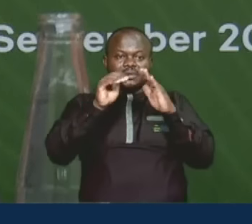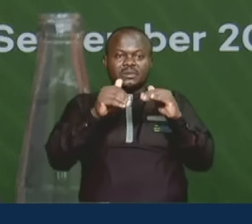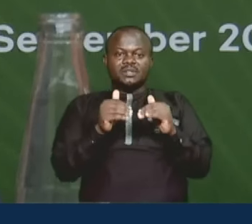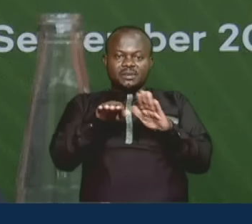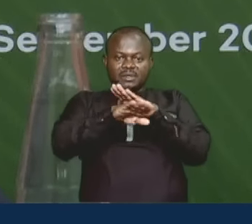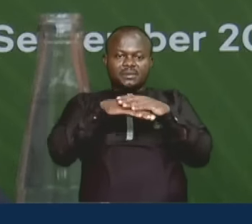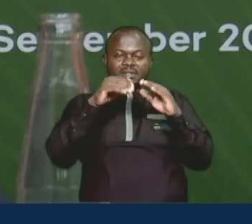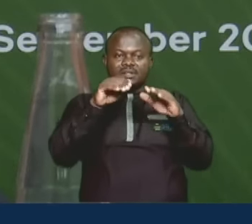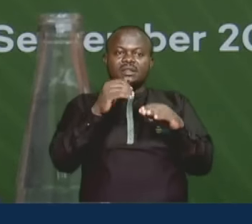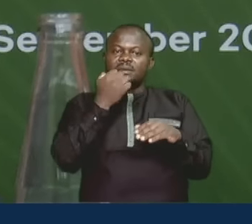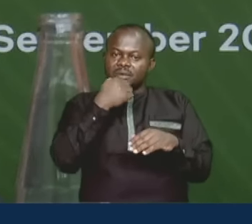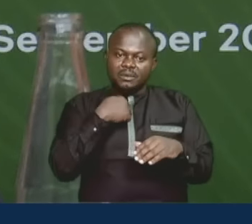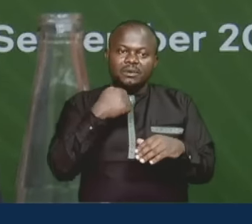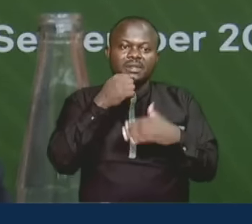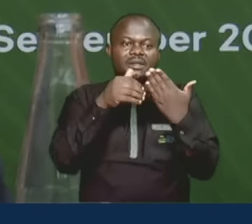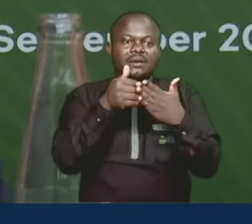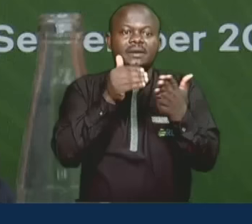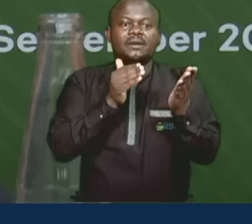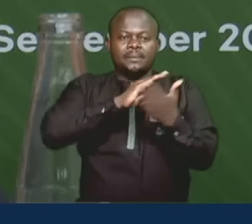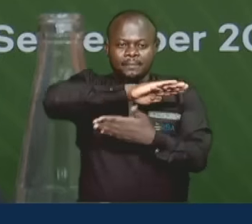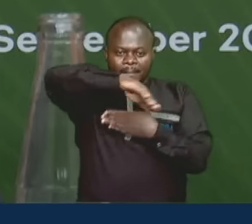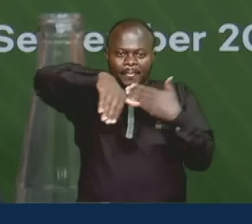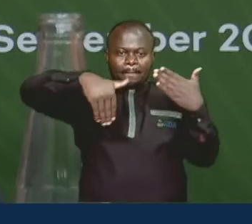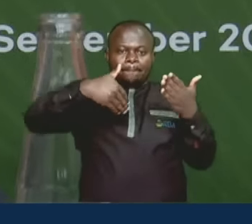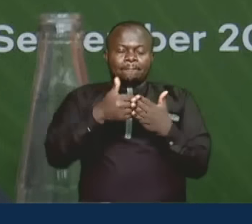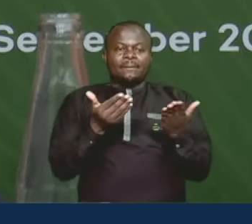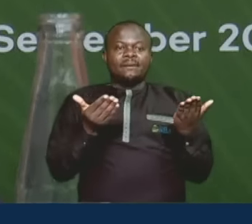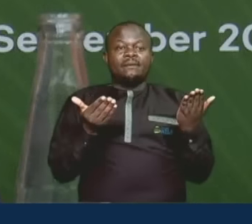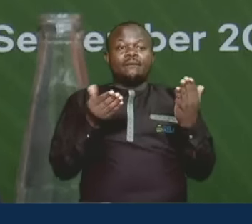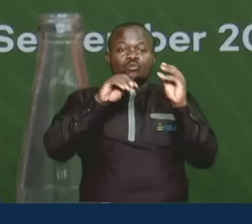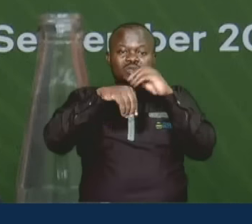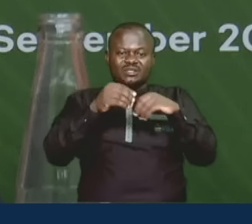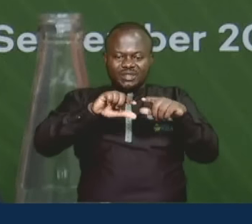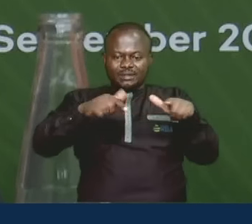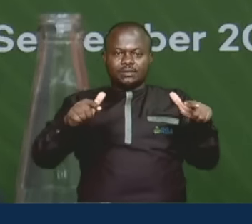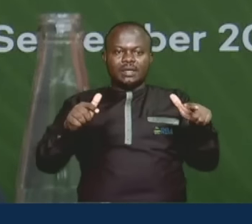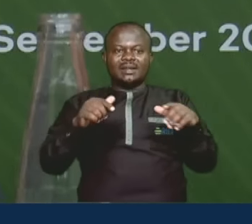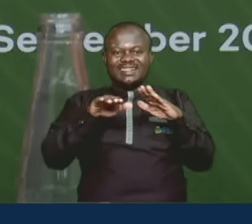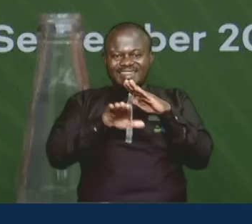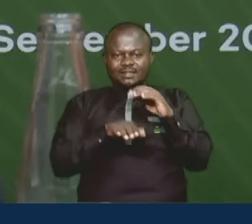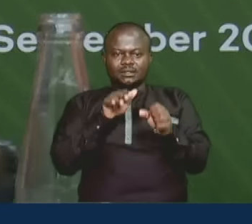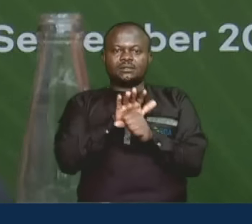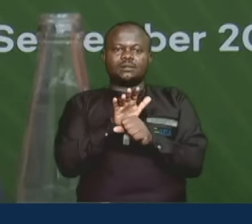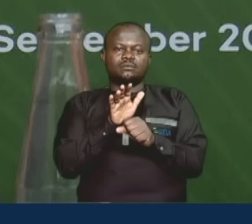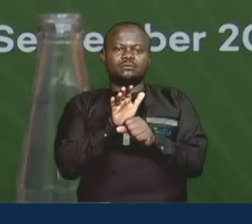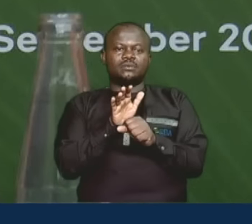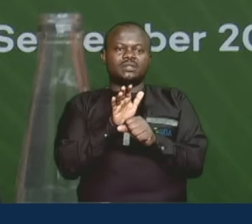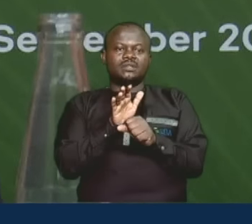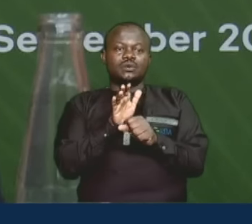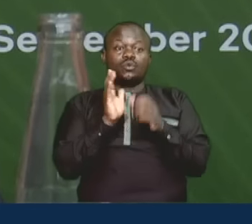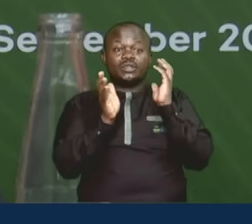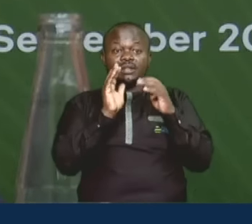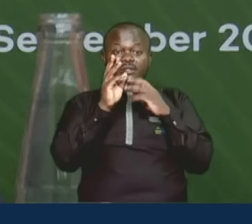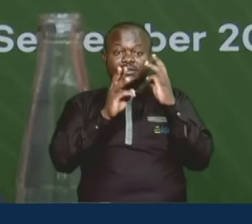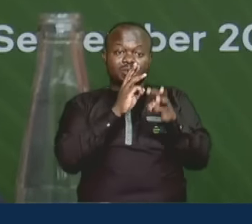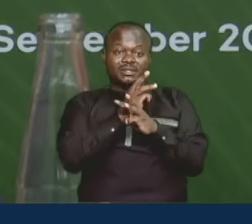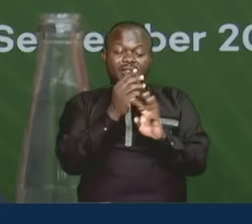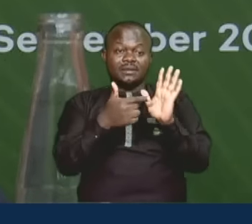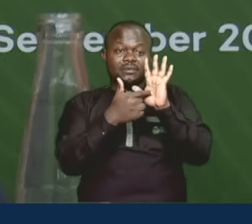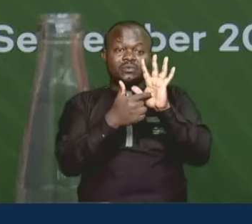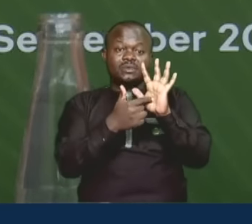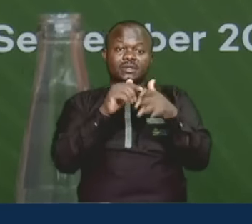ibigori, ibishyimbo, imyumbati, ibirayi, byose umusaruro kuri hegitari uri hasi cyane y'imuza ndengo y'isi ibyo biravuga ngo